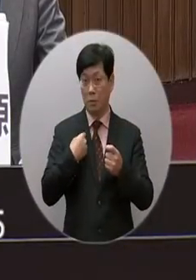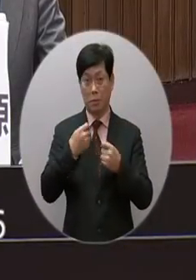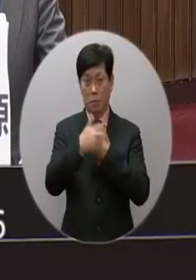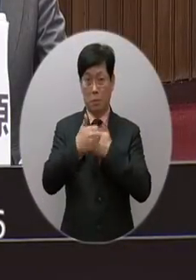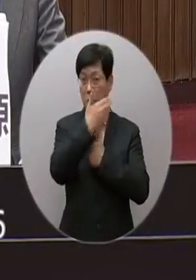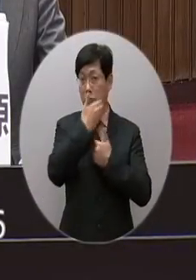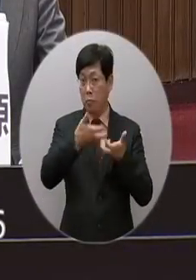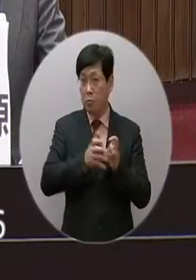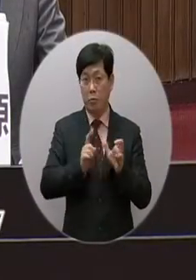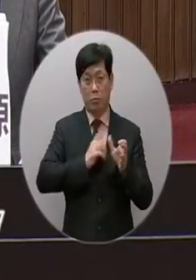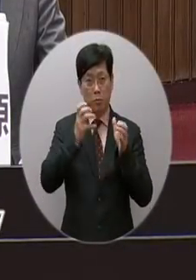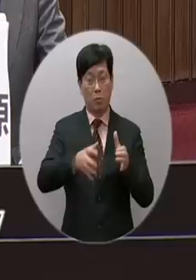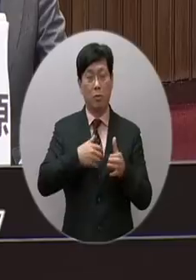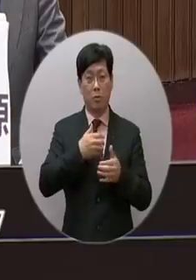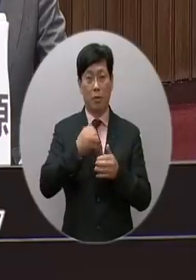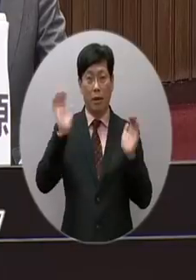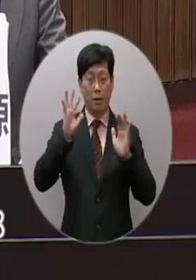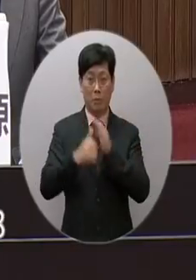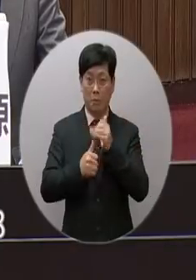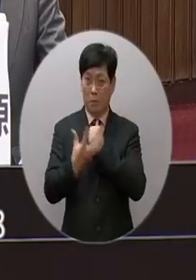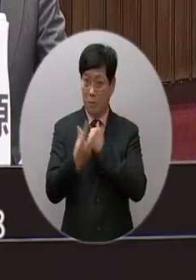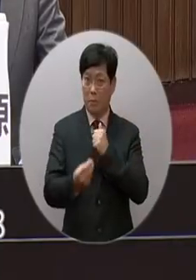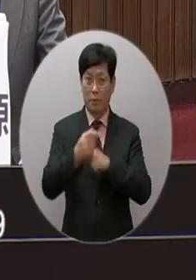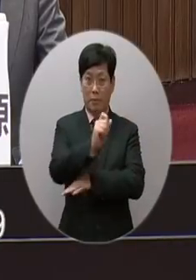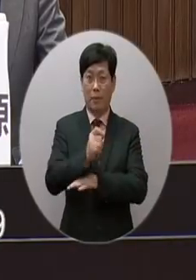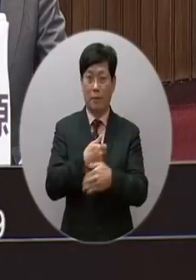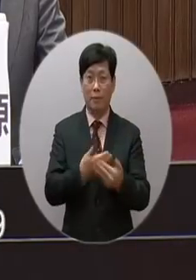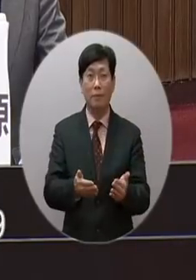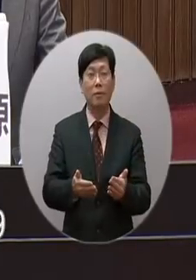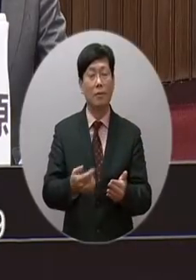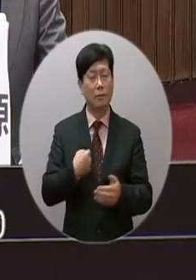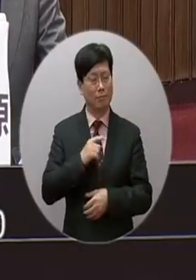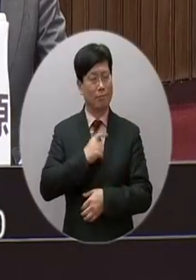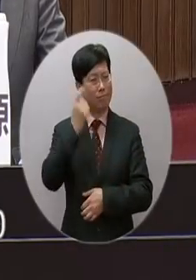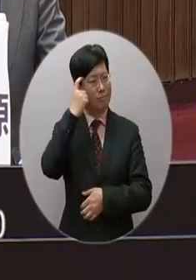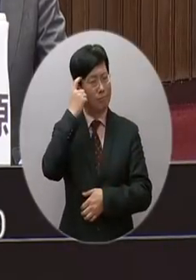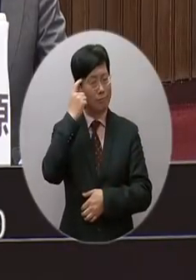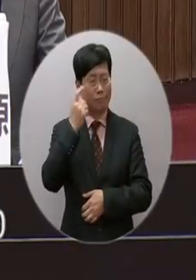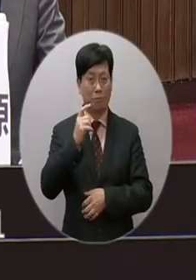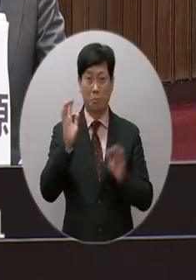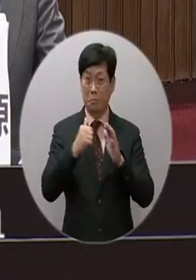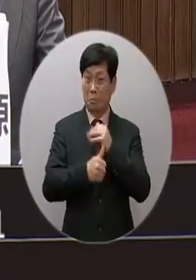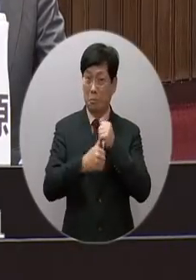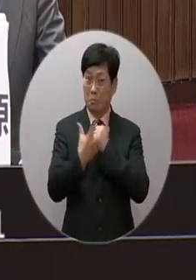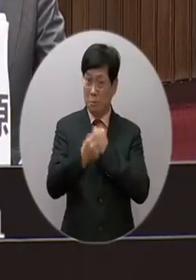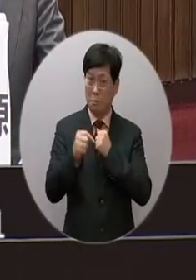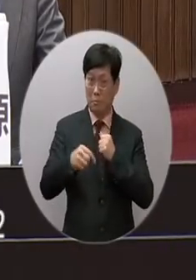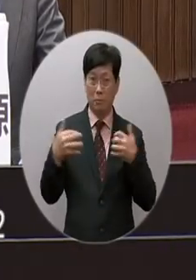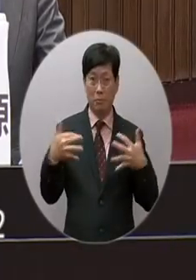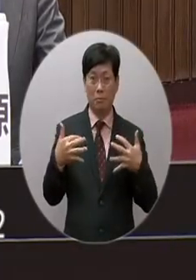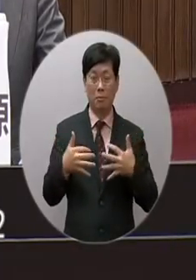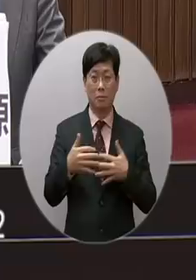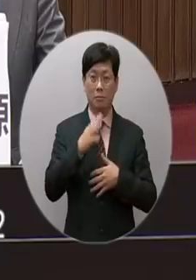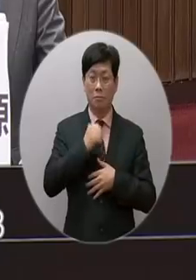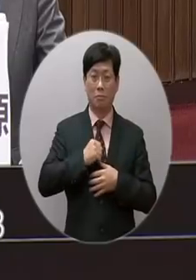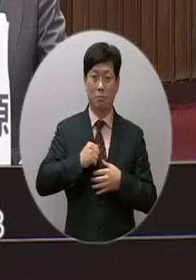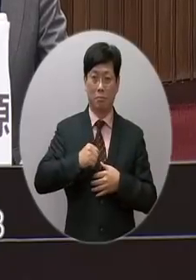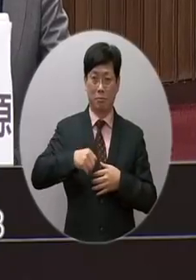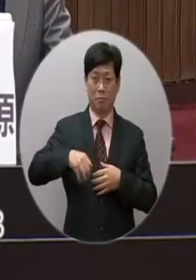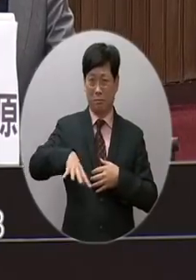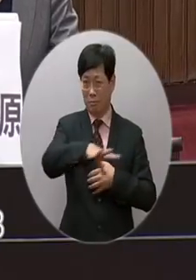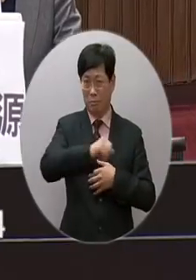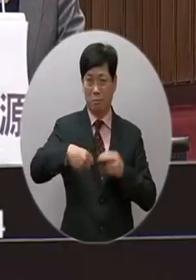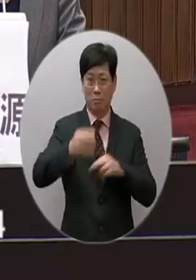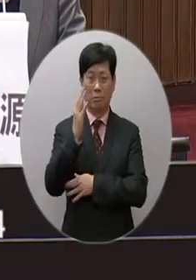福部这边有成立一个少子化办公室。那我一直认为，就是说少子化这个问题是整个行政